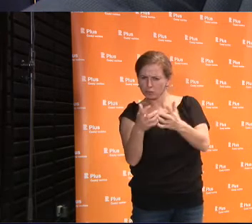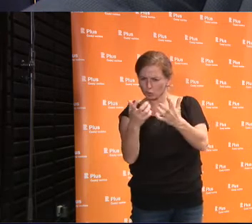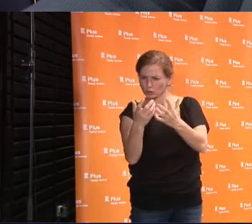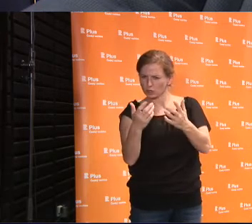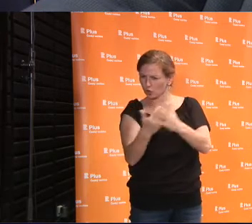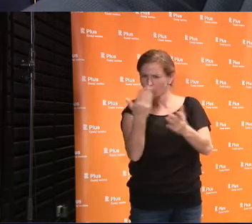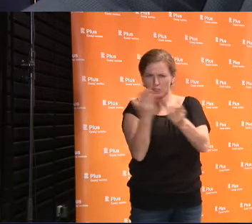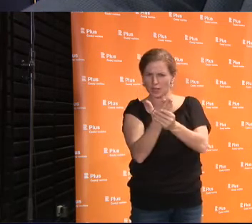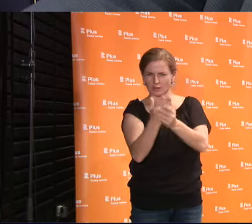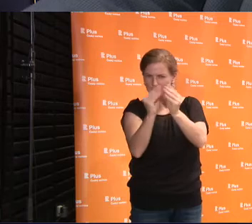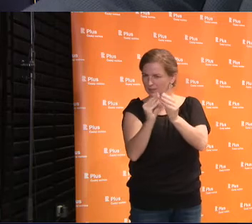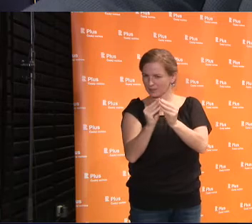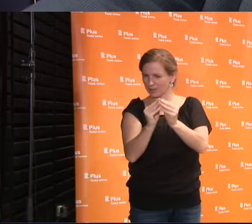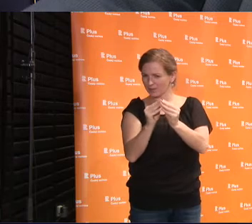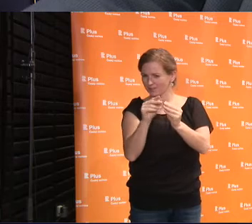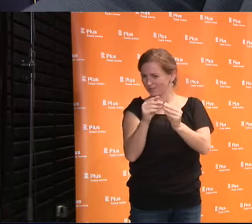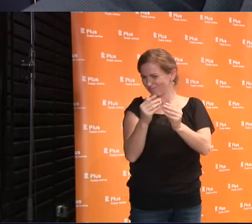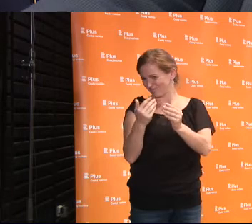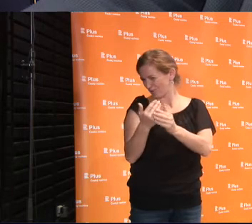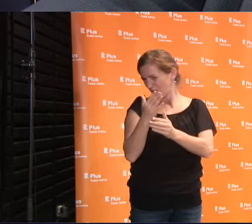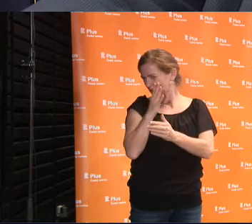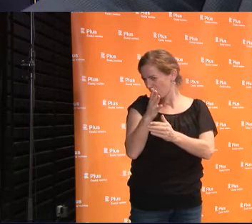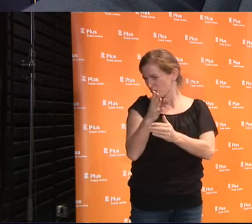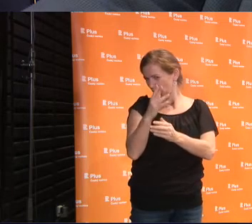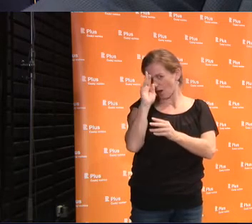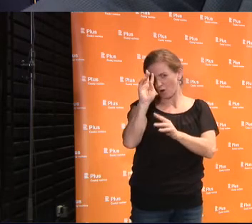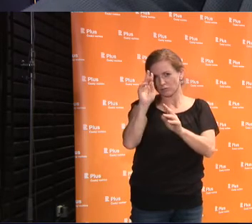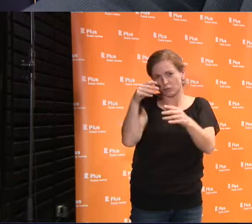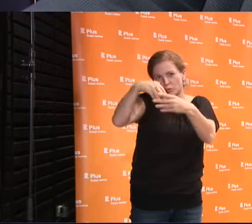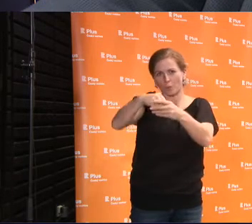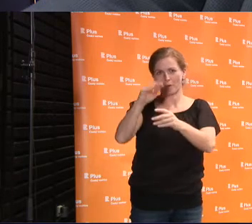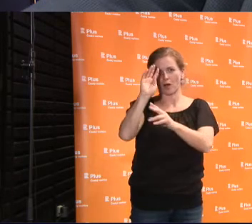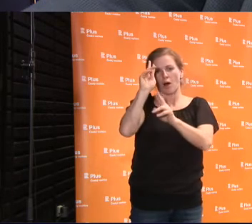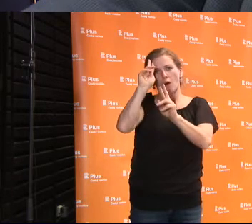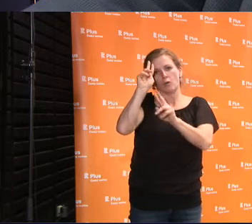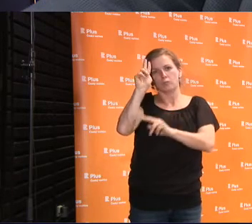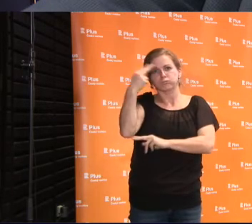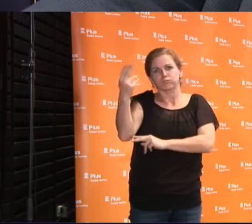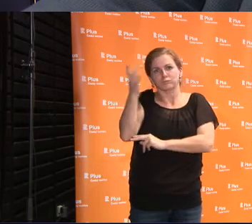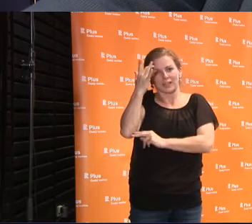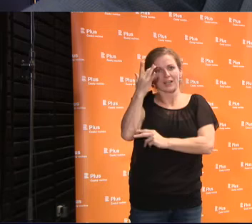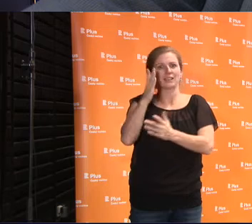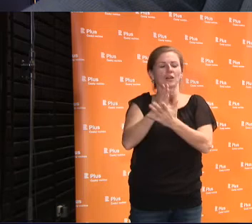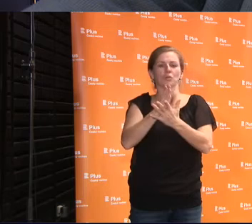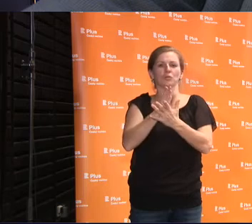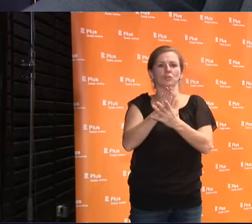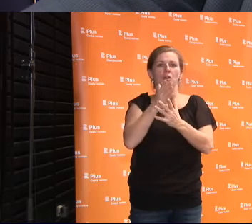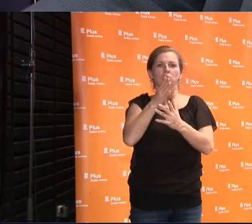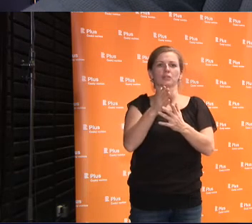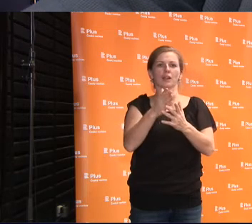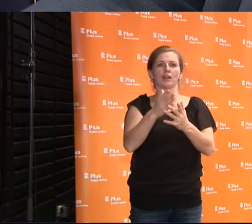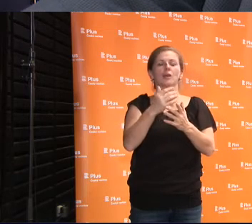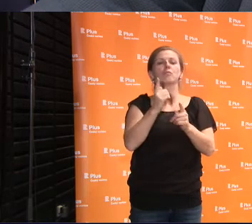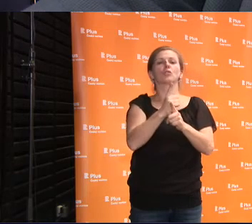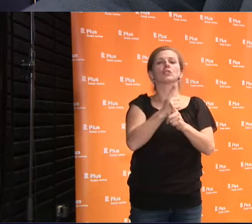vytvářet a bude vytvářet umělá inteligence, tak se pravděpodobně dočkáme obrovské kumulace finančních prostředků v rukou